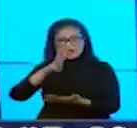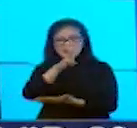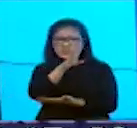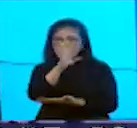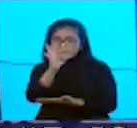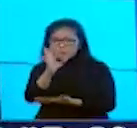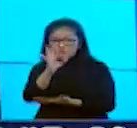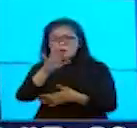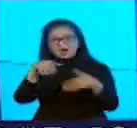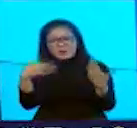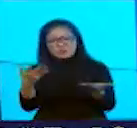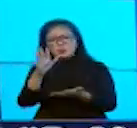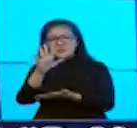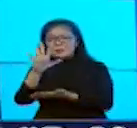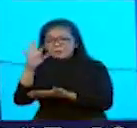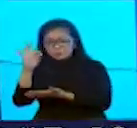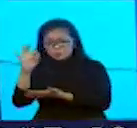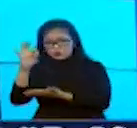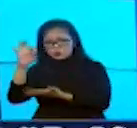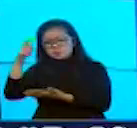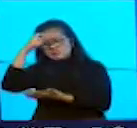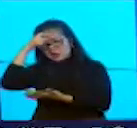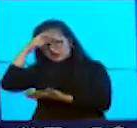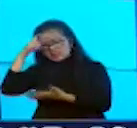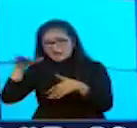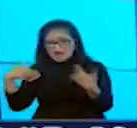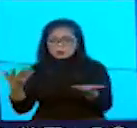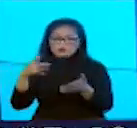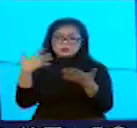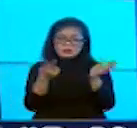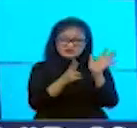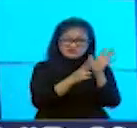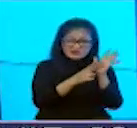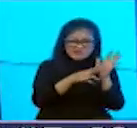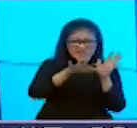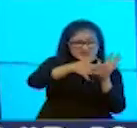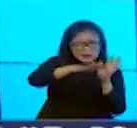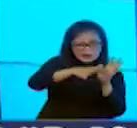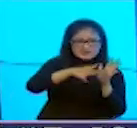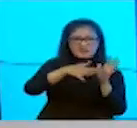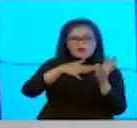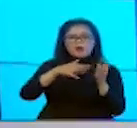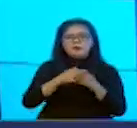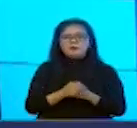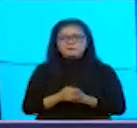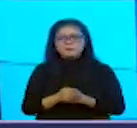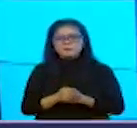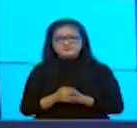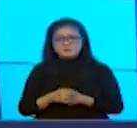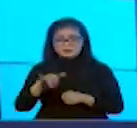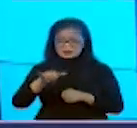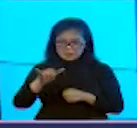pasien COVID-19 yang bergejala hingga OTG dengan kategori sedang. Insya Allah sesuai dengan Capgub, ini